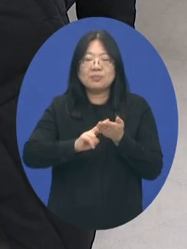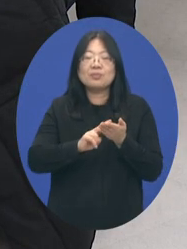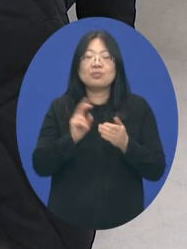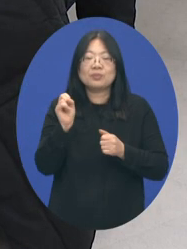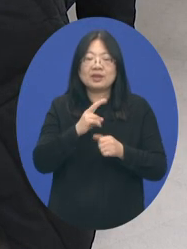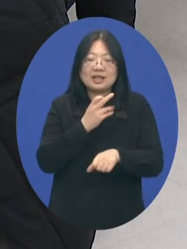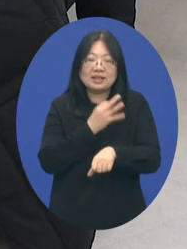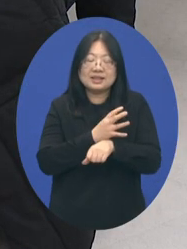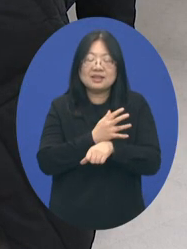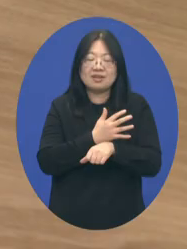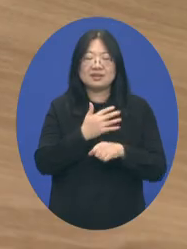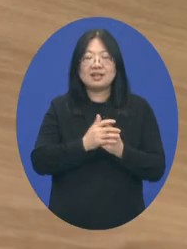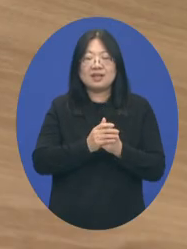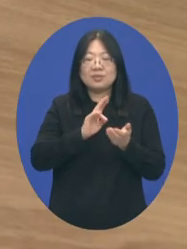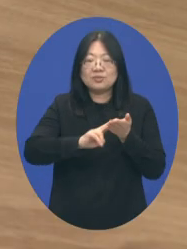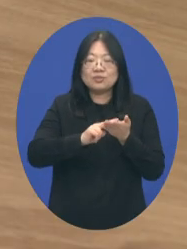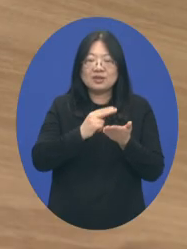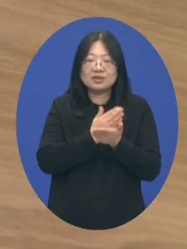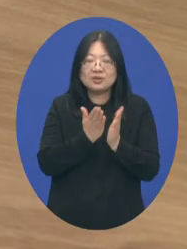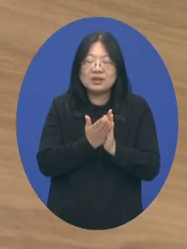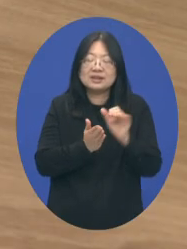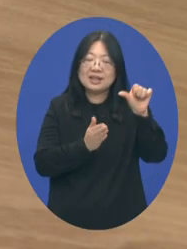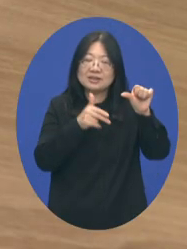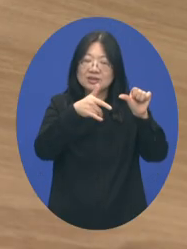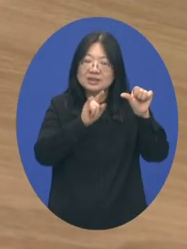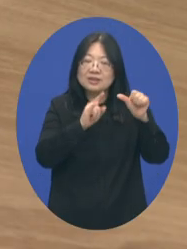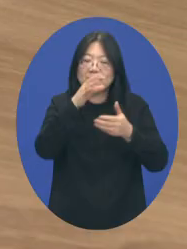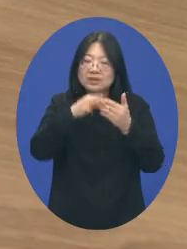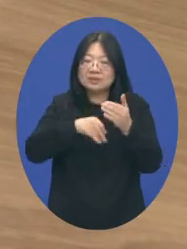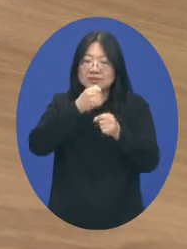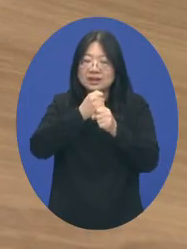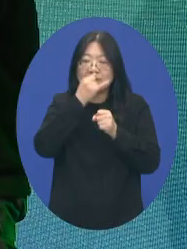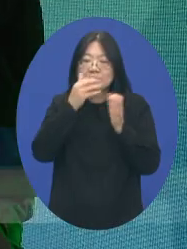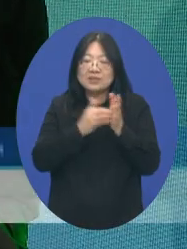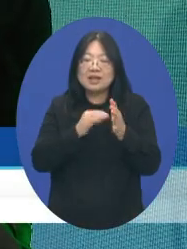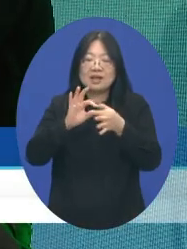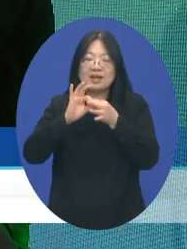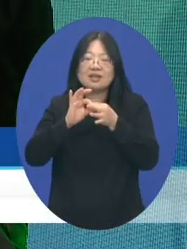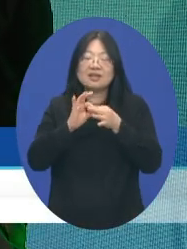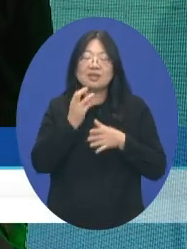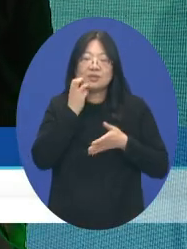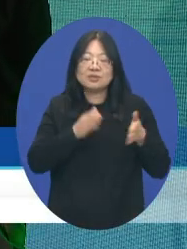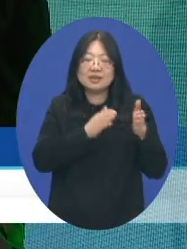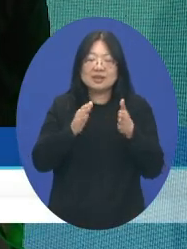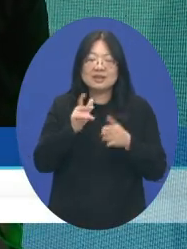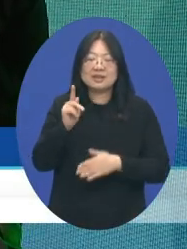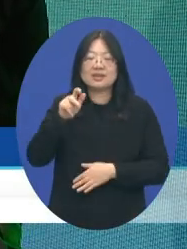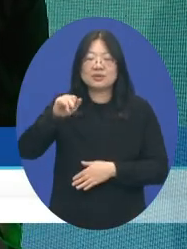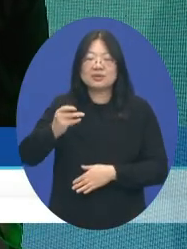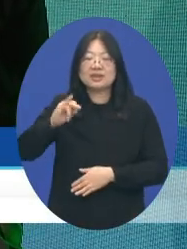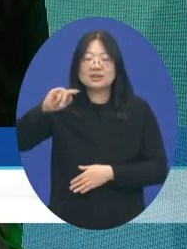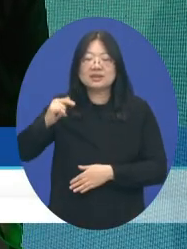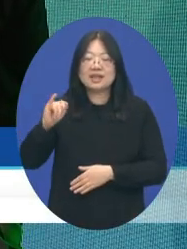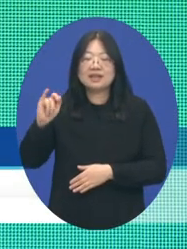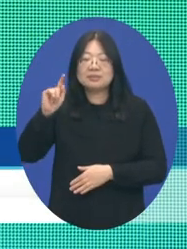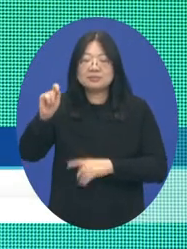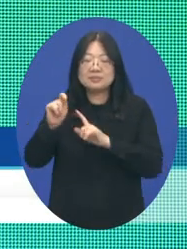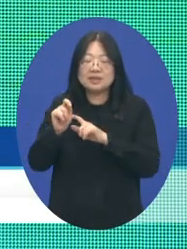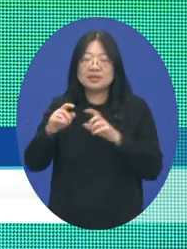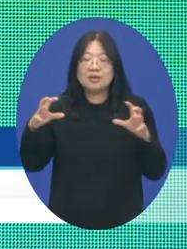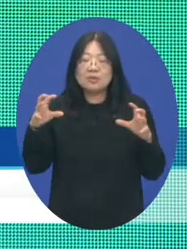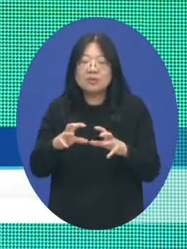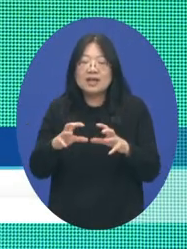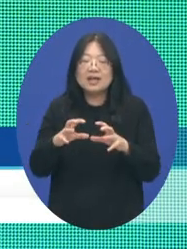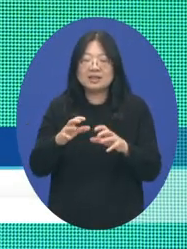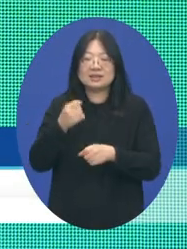단편 애니메이션, 디지털 플랫폼 등 5개의 콘텐츠가 탄생했습니다. 이와 관련해 경기도는 K-콘텐츠 IP 융복합